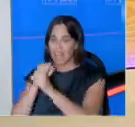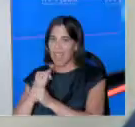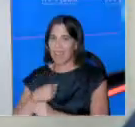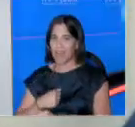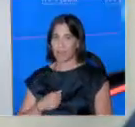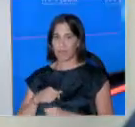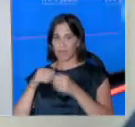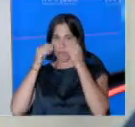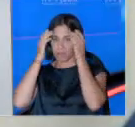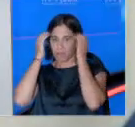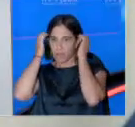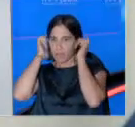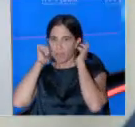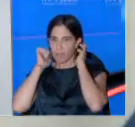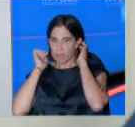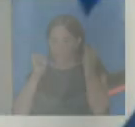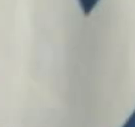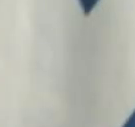לכם.